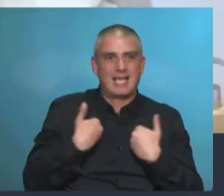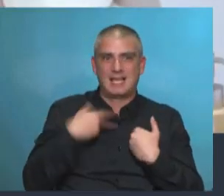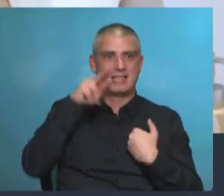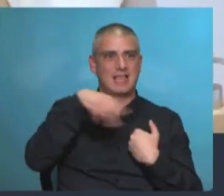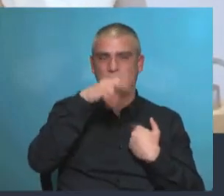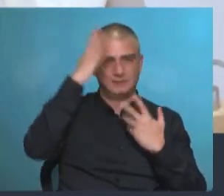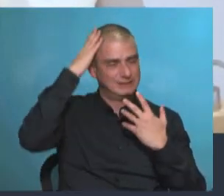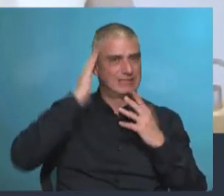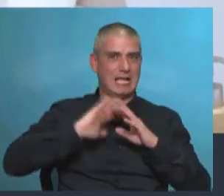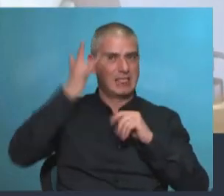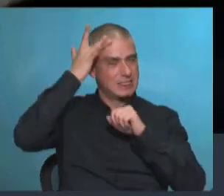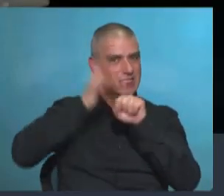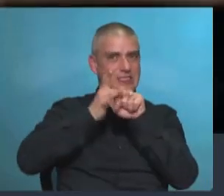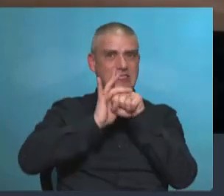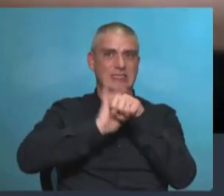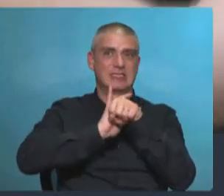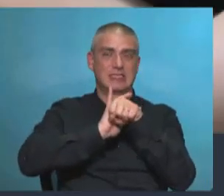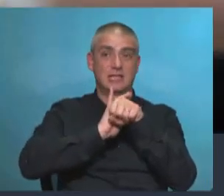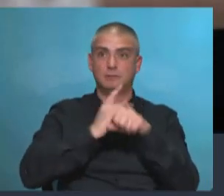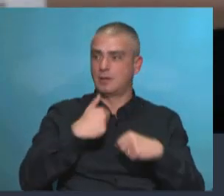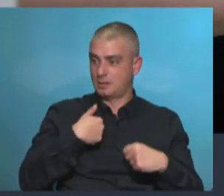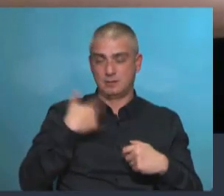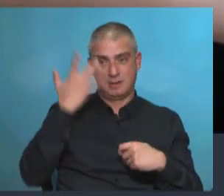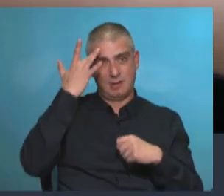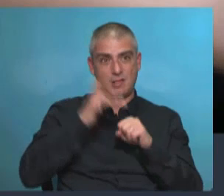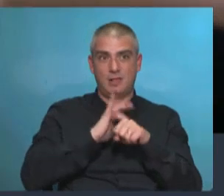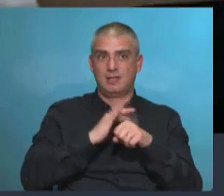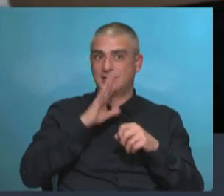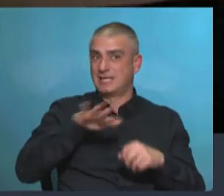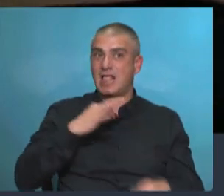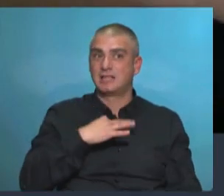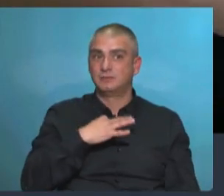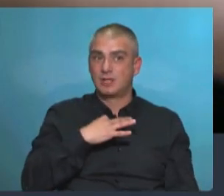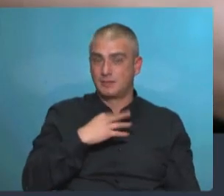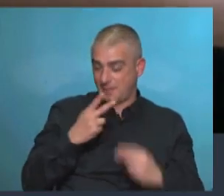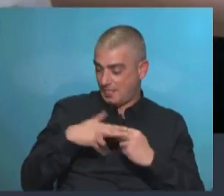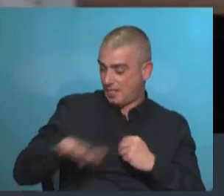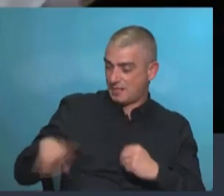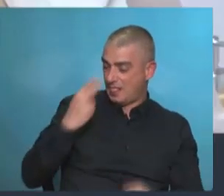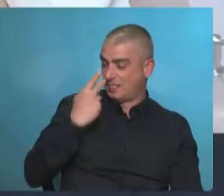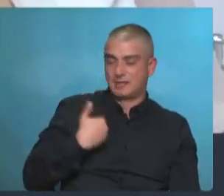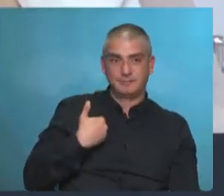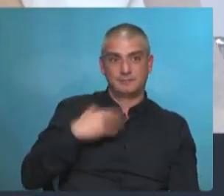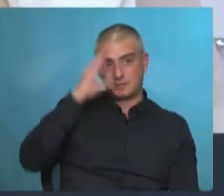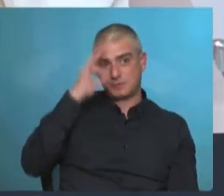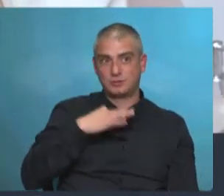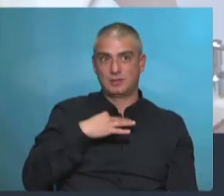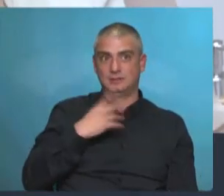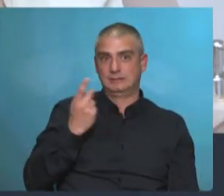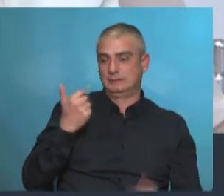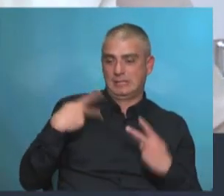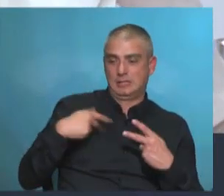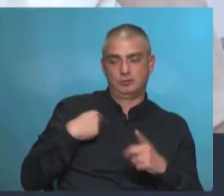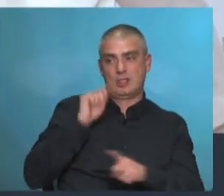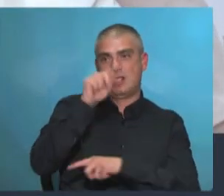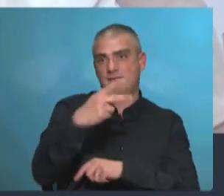אסתובב בלי שיער. אני אהיה קרחת עם הילדים שלי, ליד הילדים שלי. הילד שלי כאילו קצת חשש